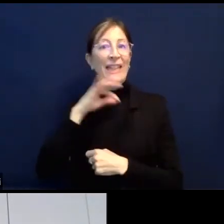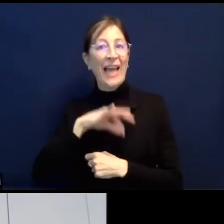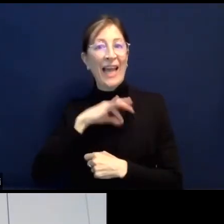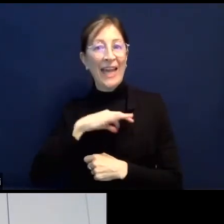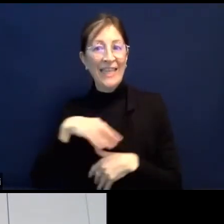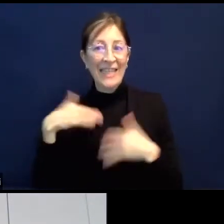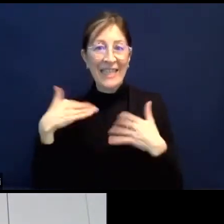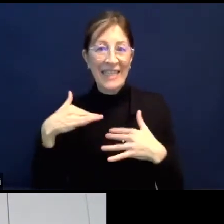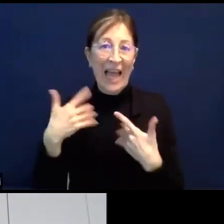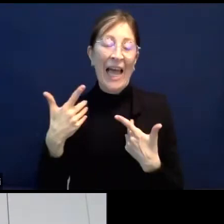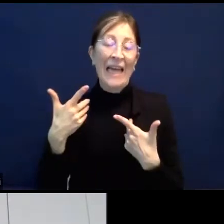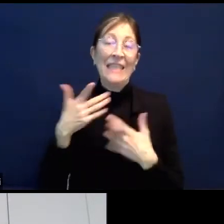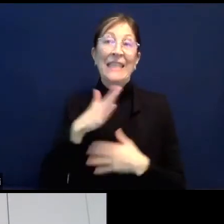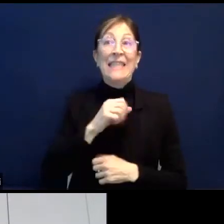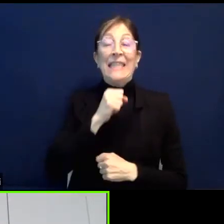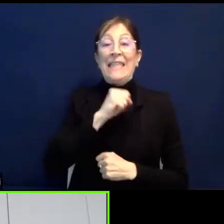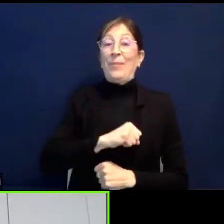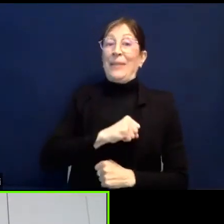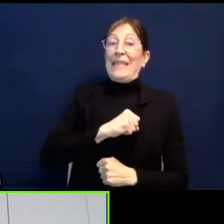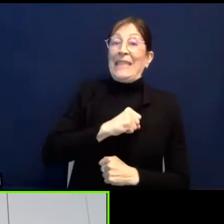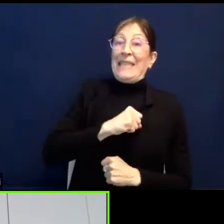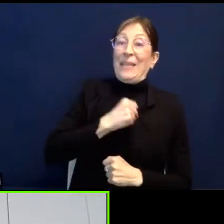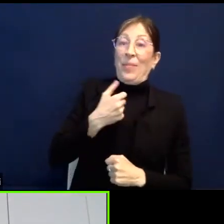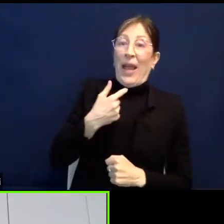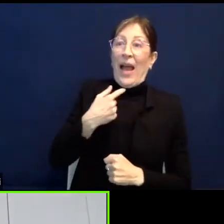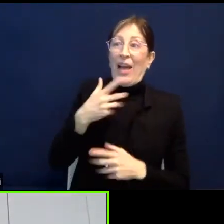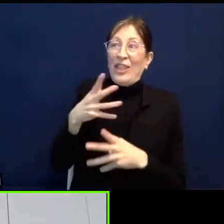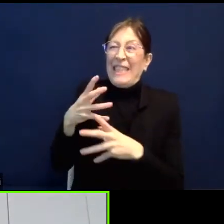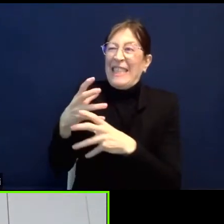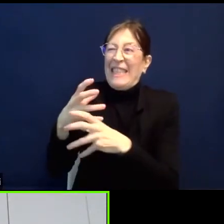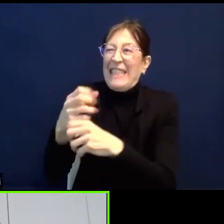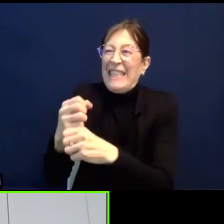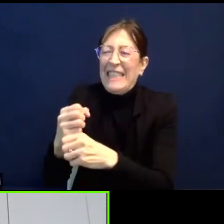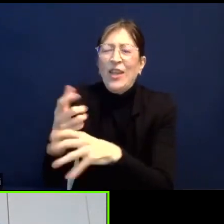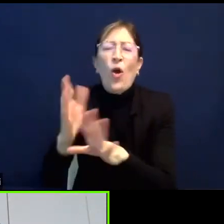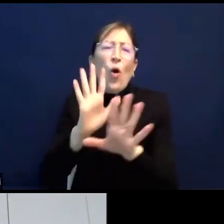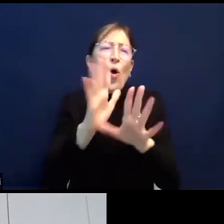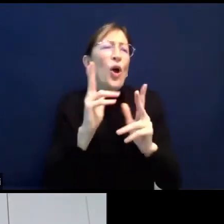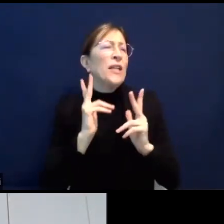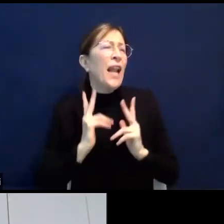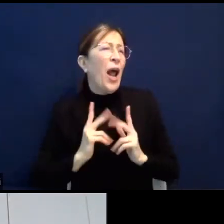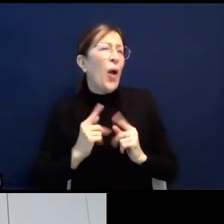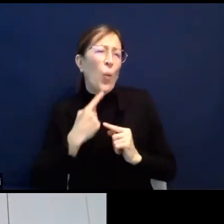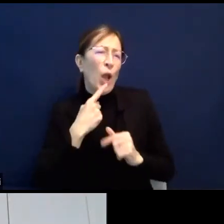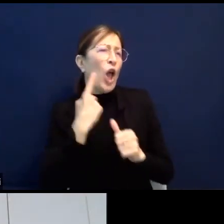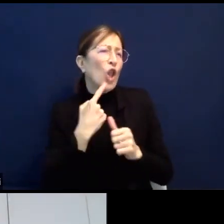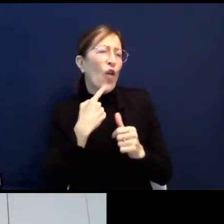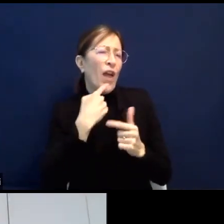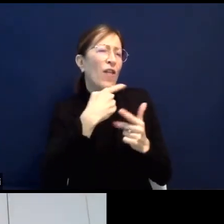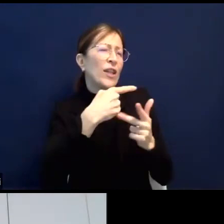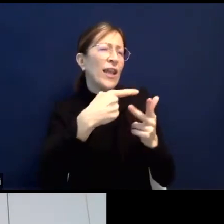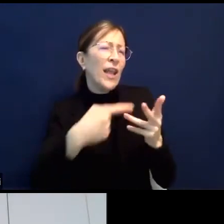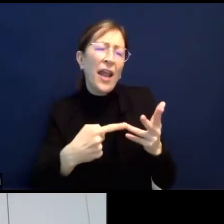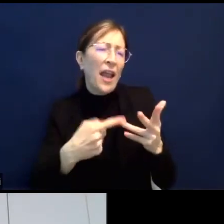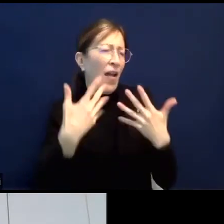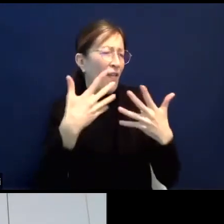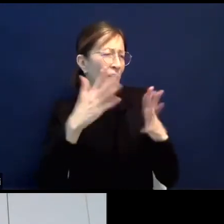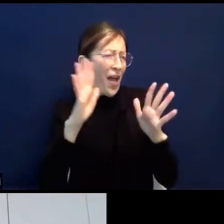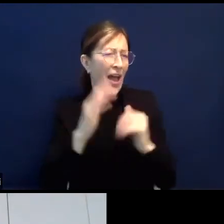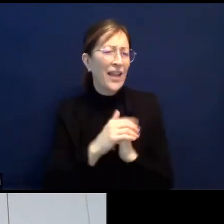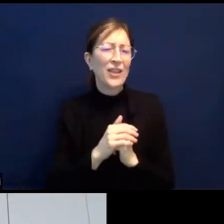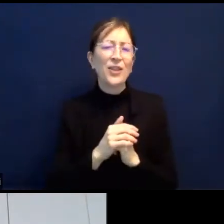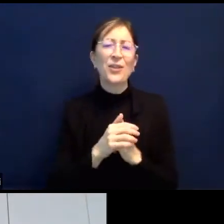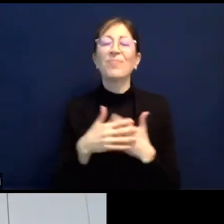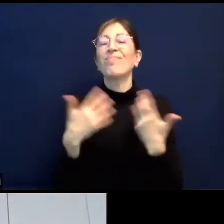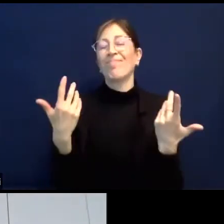contratto, mi pare di No, capire. Insomma. no, no, quello che dovevo dire l'ho detto. Benissimo, no, è interessante appunto